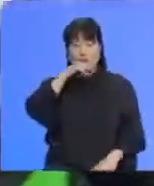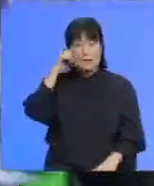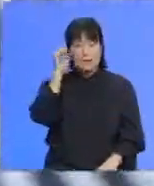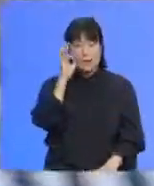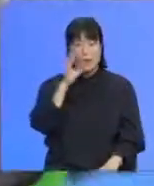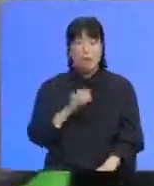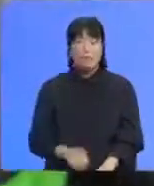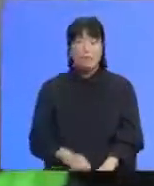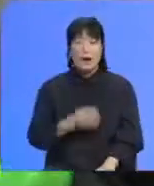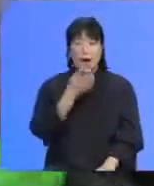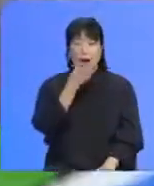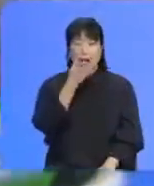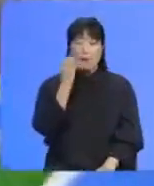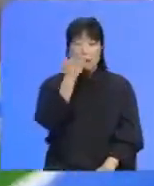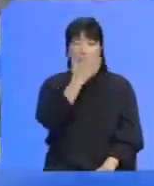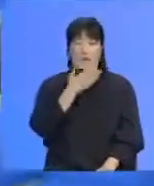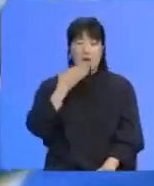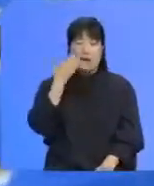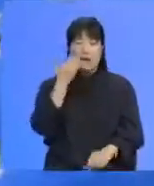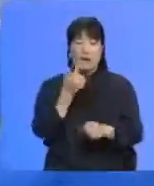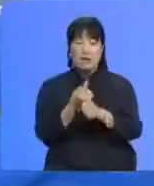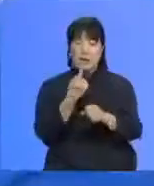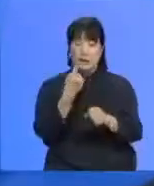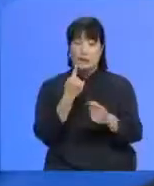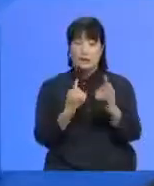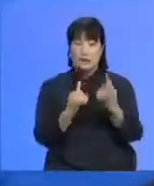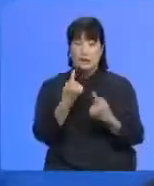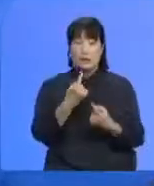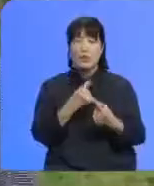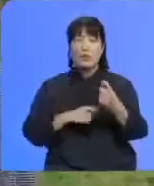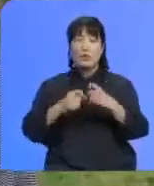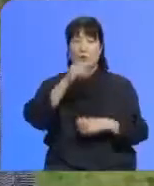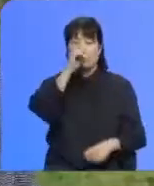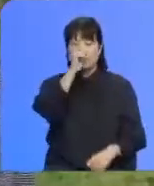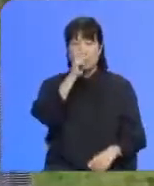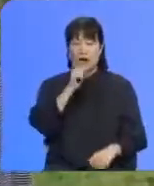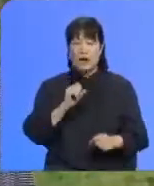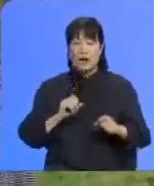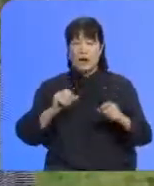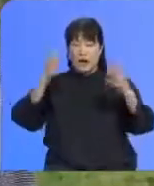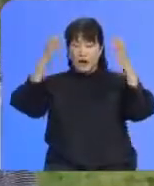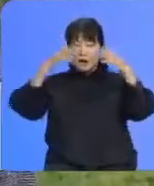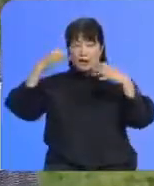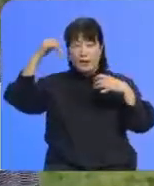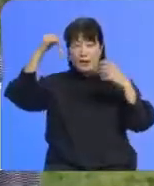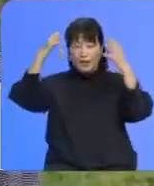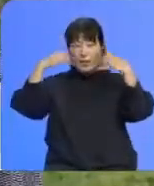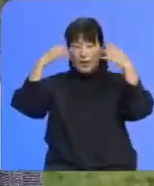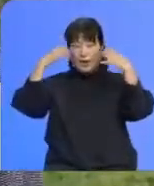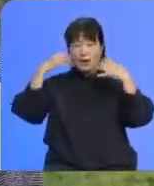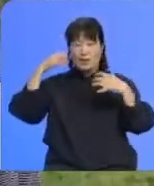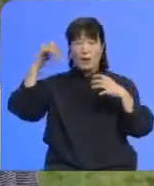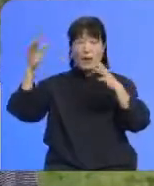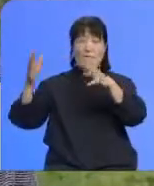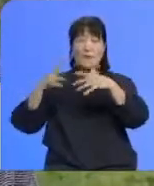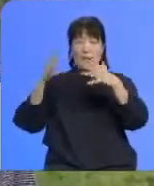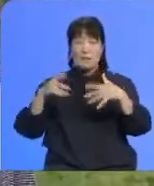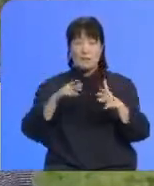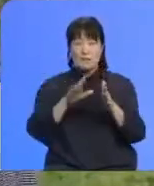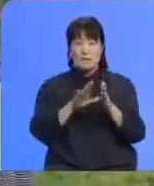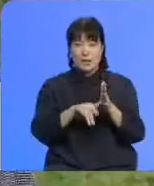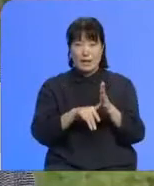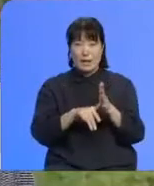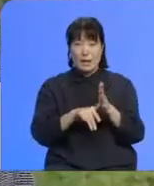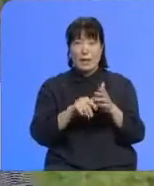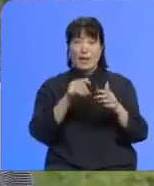아삭거리는 식감도 단맛도 다른 해보다 더 좋습니다. 여름에 더울 때도 이 선선한 바람이 불어가지고